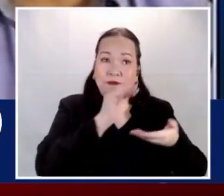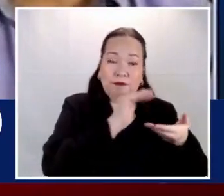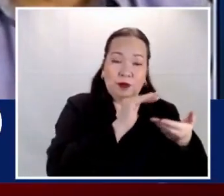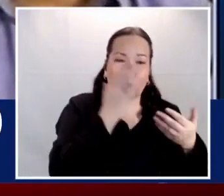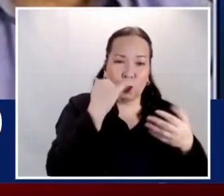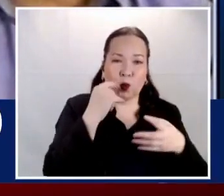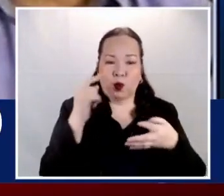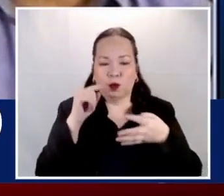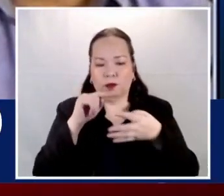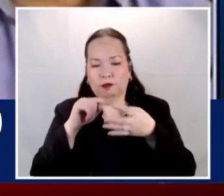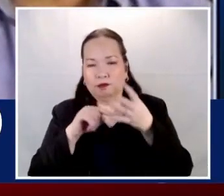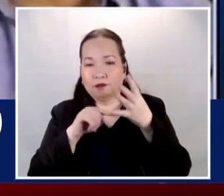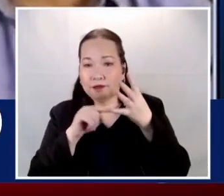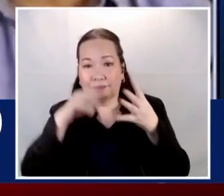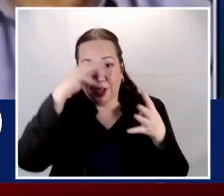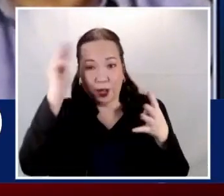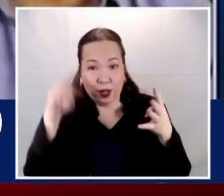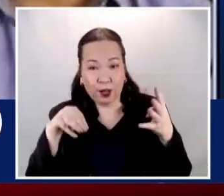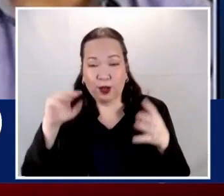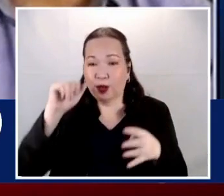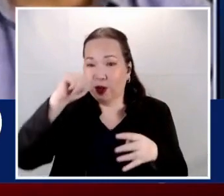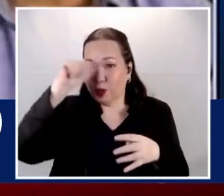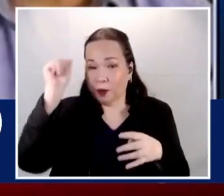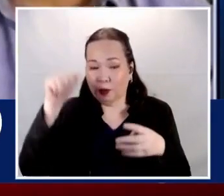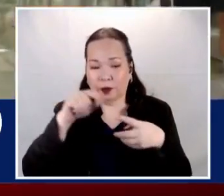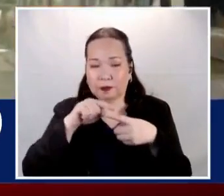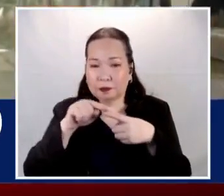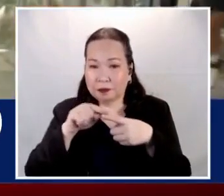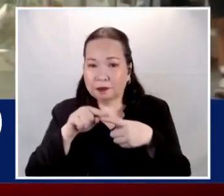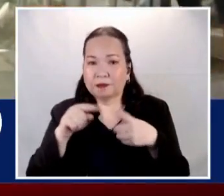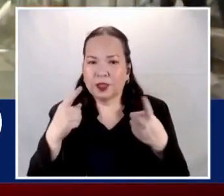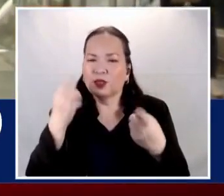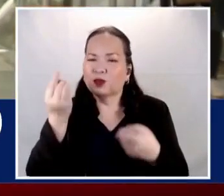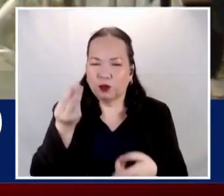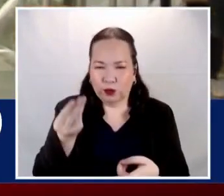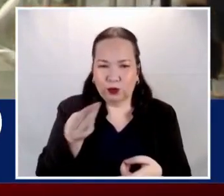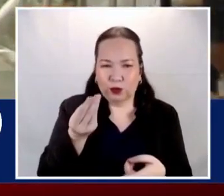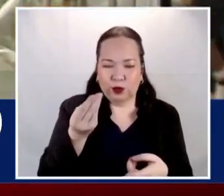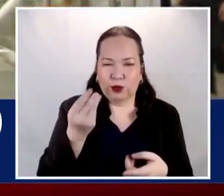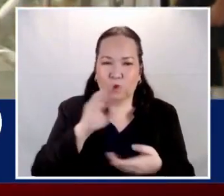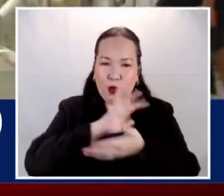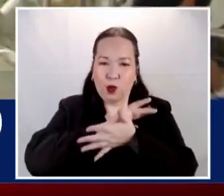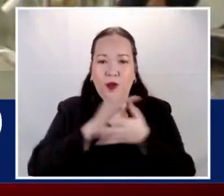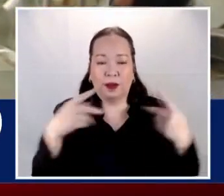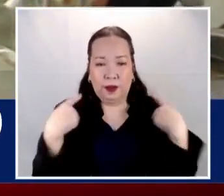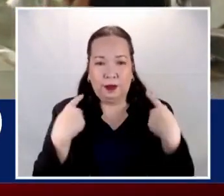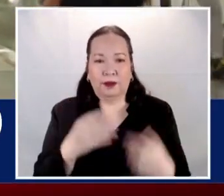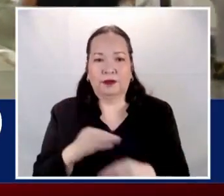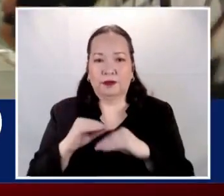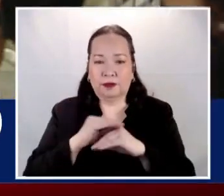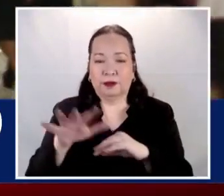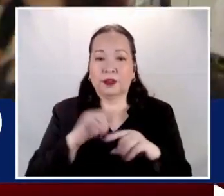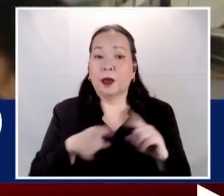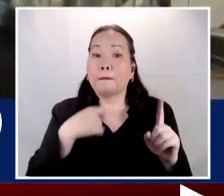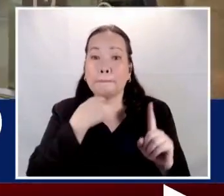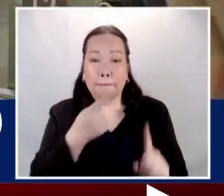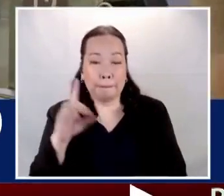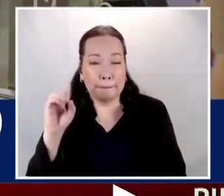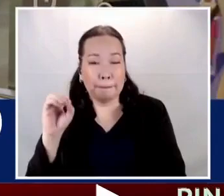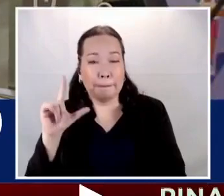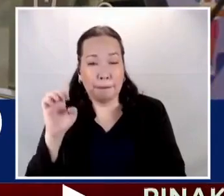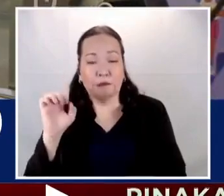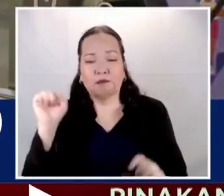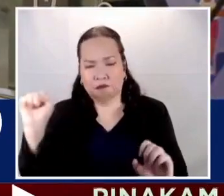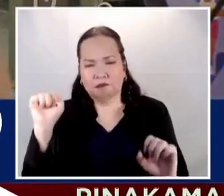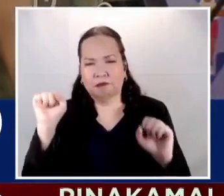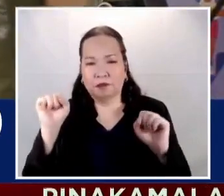of April, talagang mababa na yung mga numbers natin. Ayon sa DOLE, bagamat nasa ilalim ng Alert Level 1,